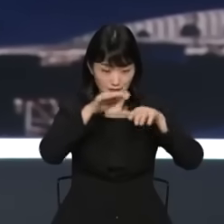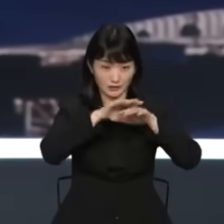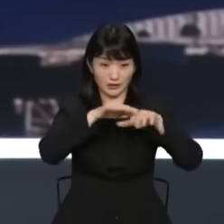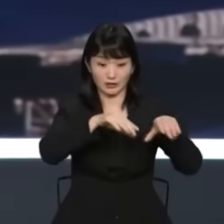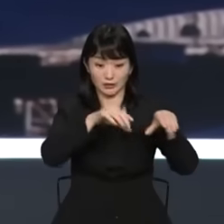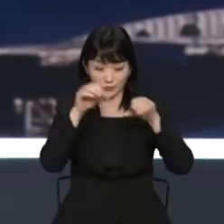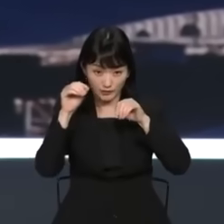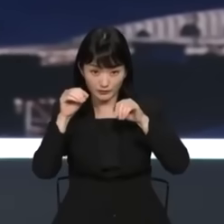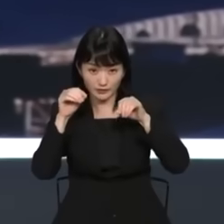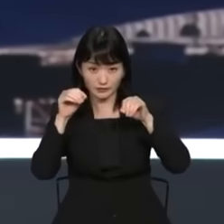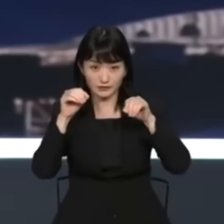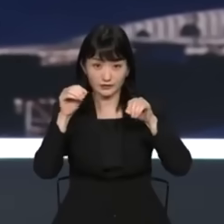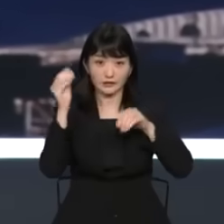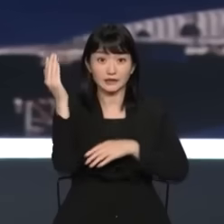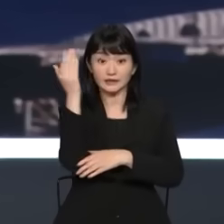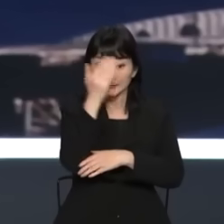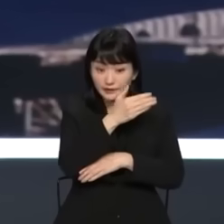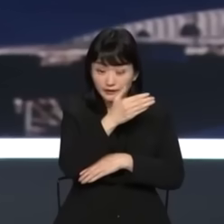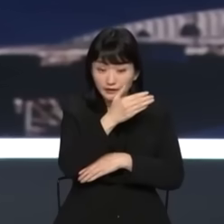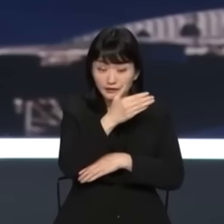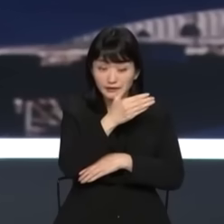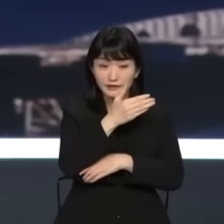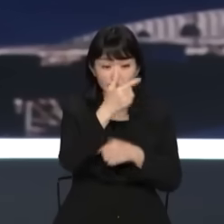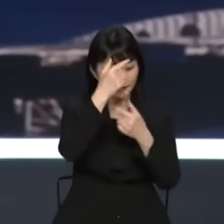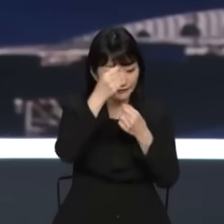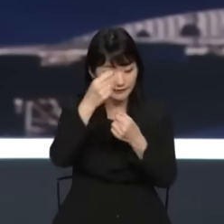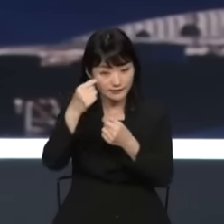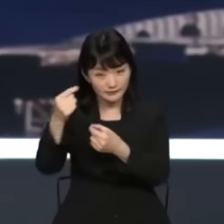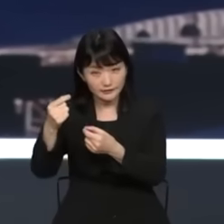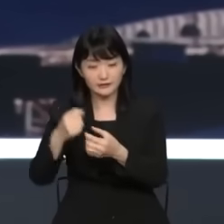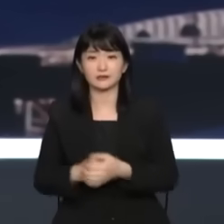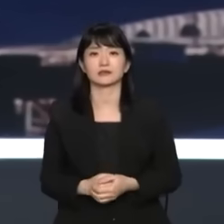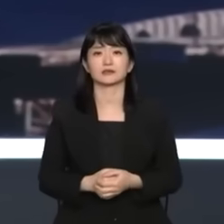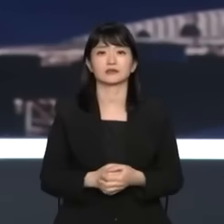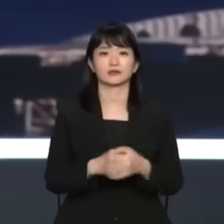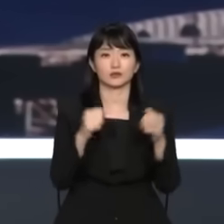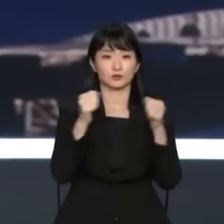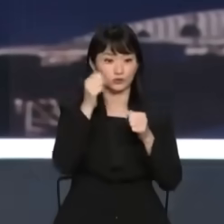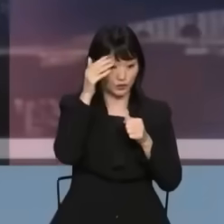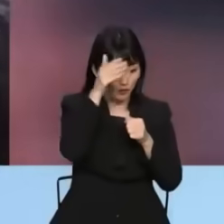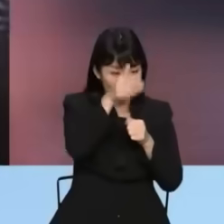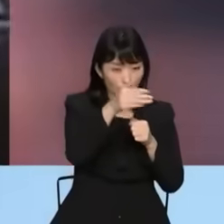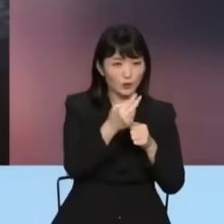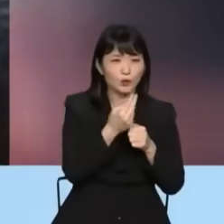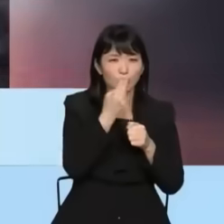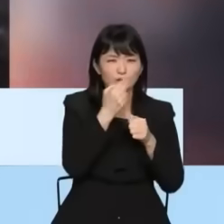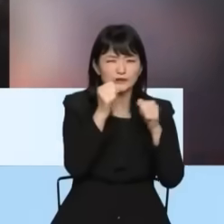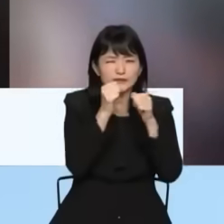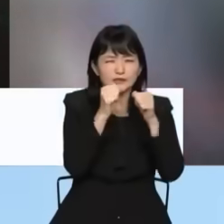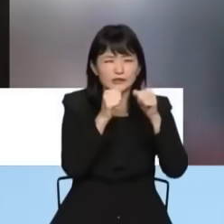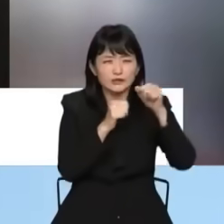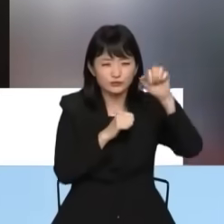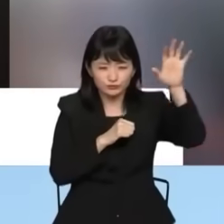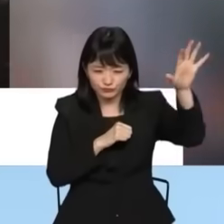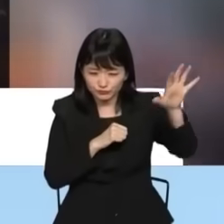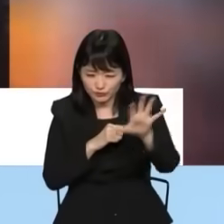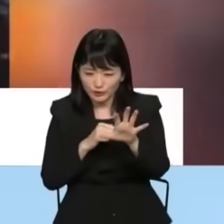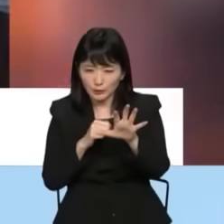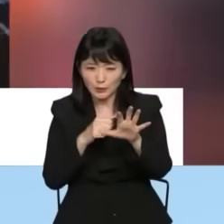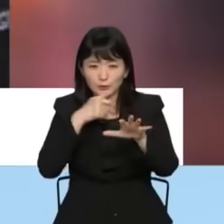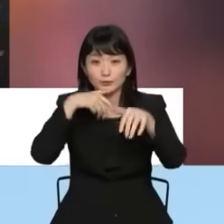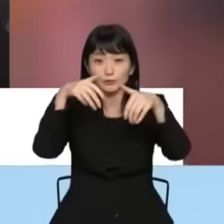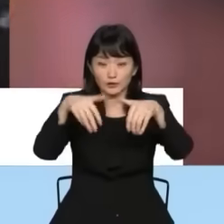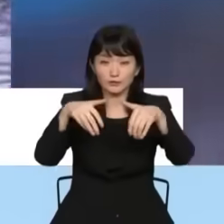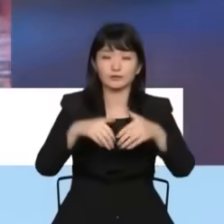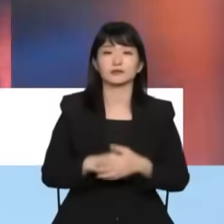왔다라는 날씨가 좀 주기적으로 나타났다라고 하면 북쪽의 찬 공기가 좀 서서히 좀 내려오면서 기온이 내림세를 보였을 텐데요. 네. 그동안에는